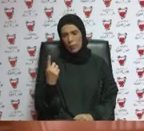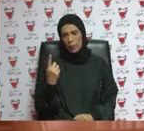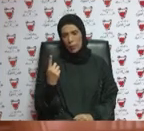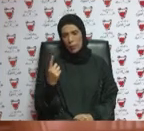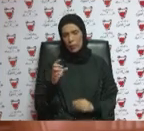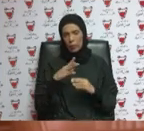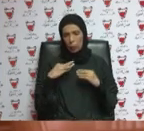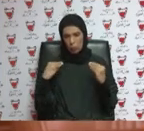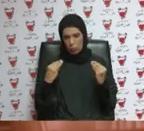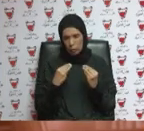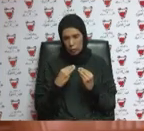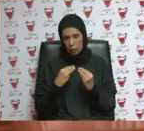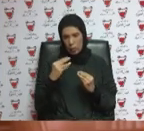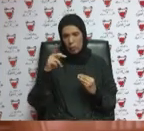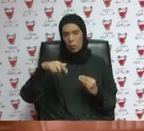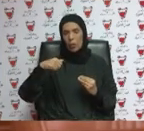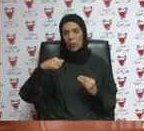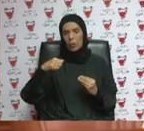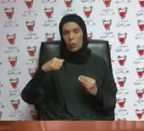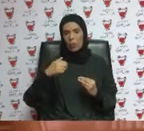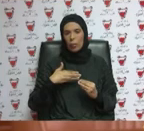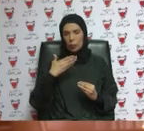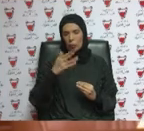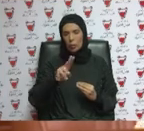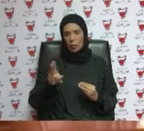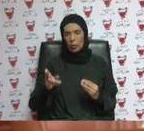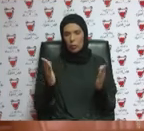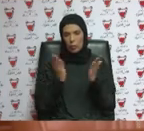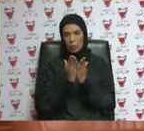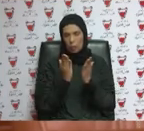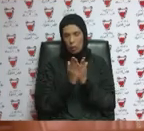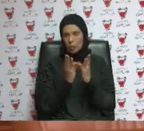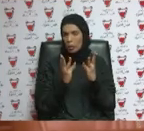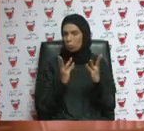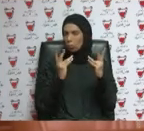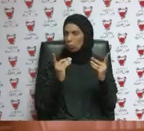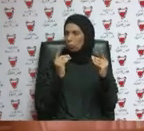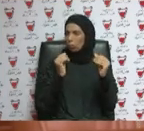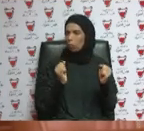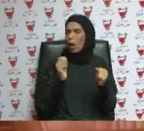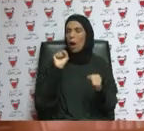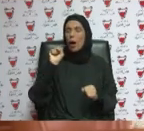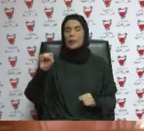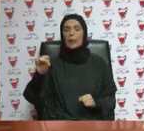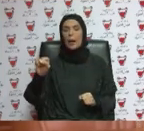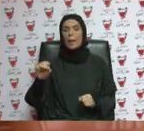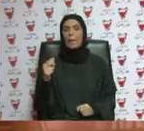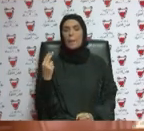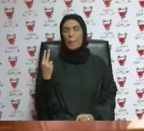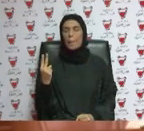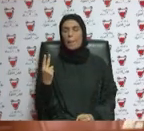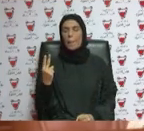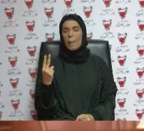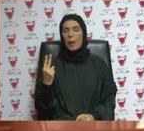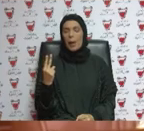الهيئة والوزارة تبادران بإجراء دراسة اكتوارية كما طلب ذلك القانون. والثاني أريد أن أسمع من